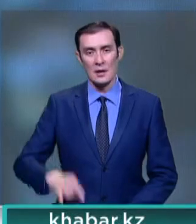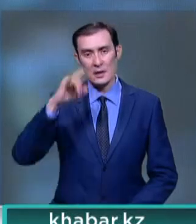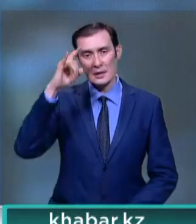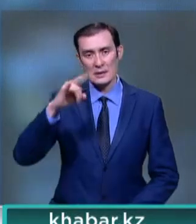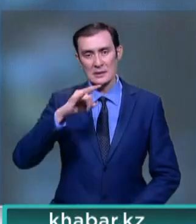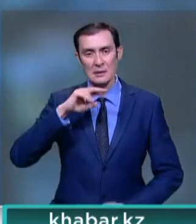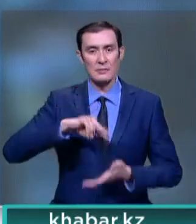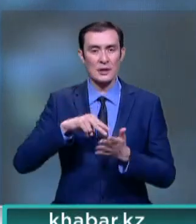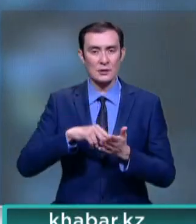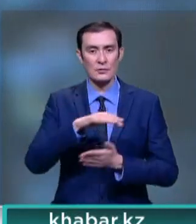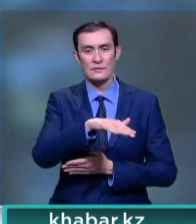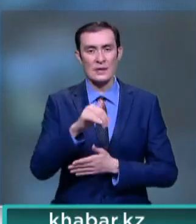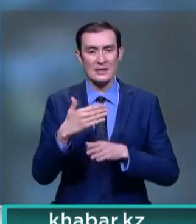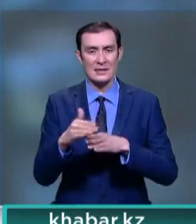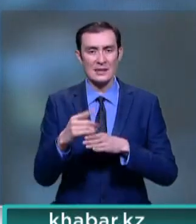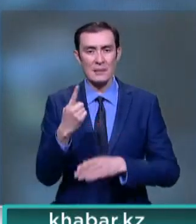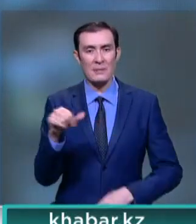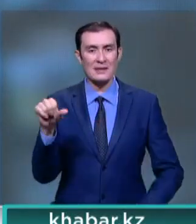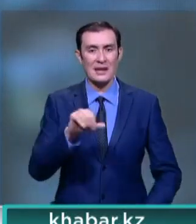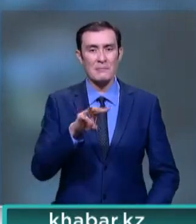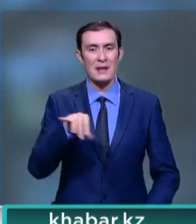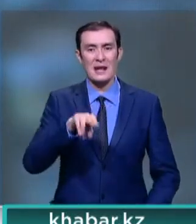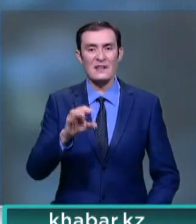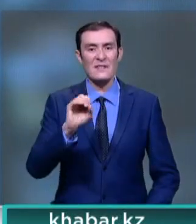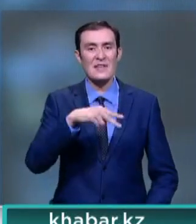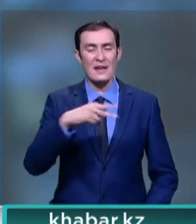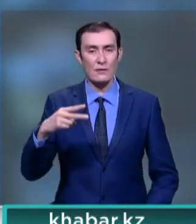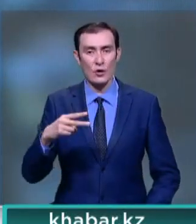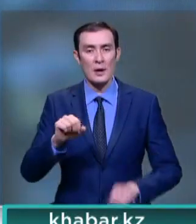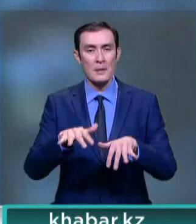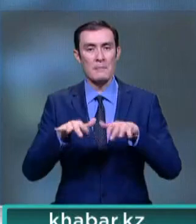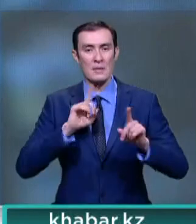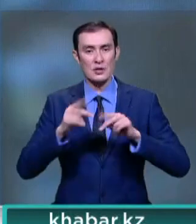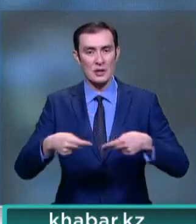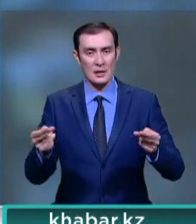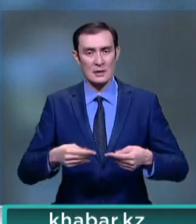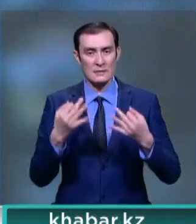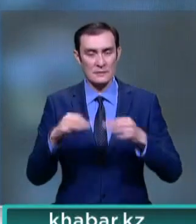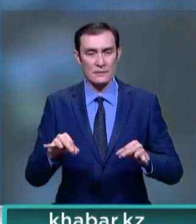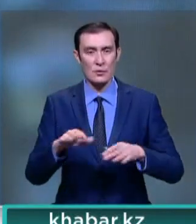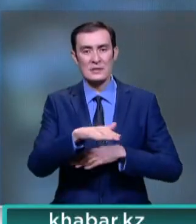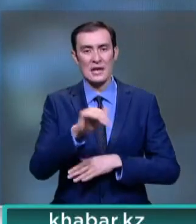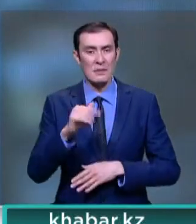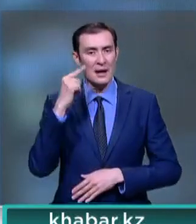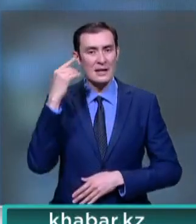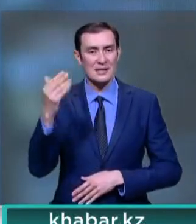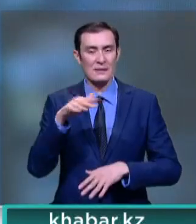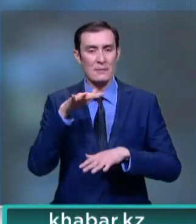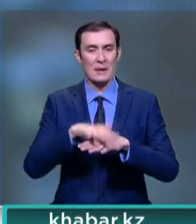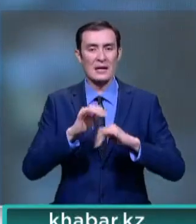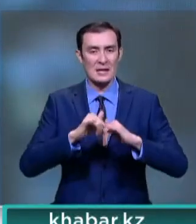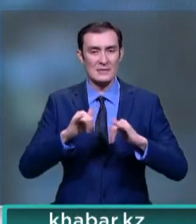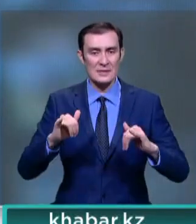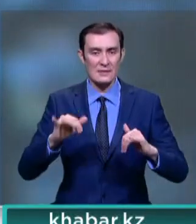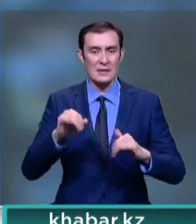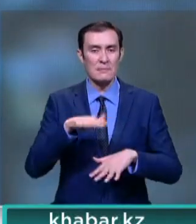Казахстан планирует взять кредиты на 1,5 миллиарда евро. Мажилис одобрил ратификацию соглашения о займе у Азиатского банка